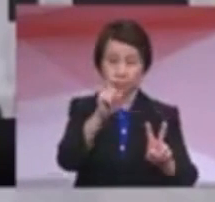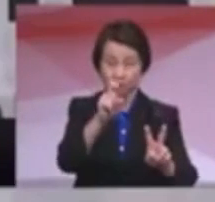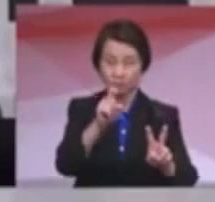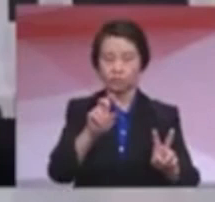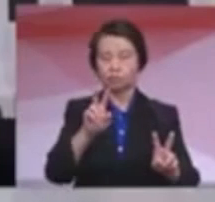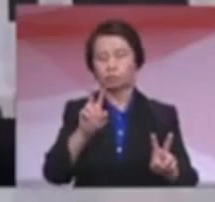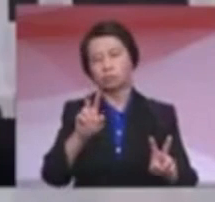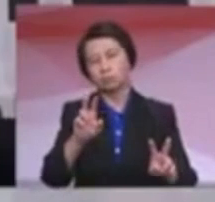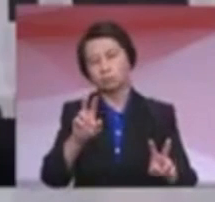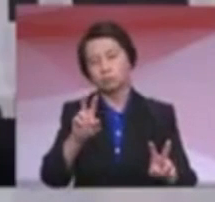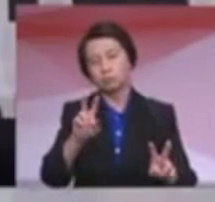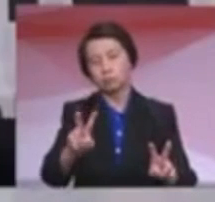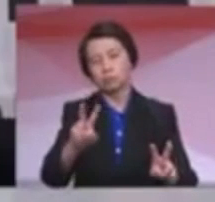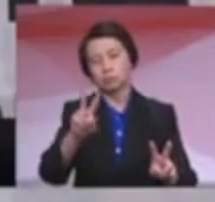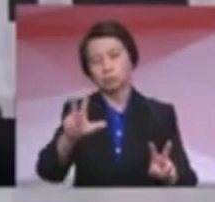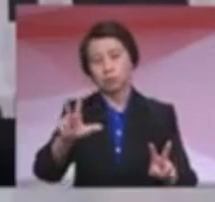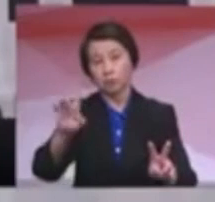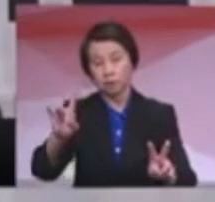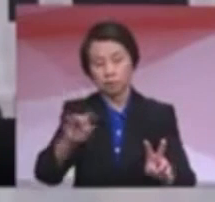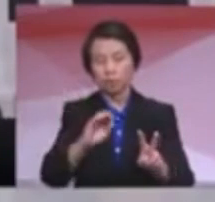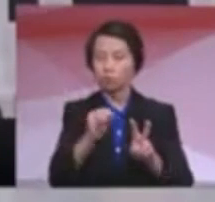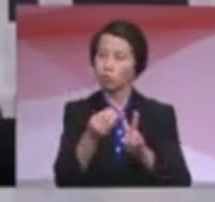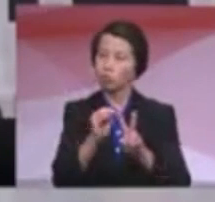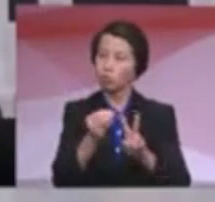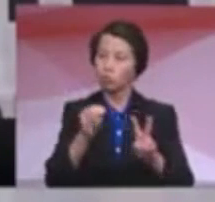238, iaitu kes nombor